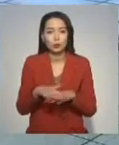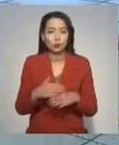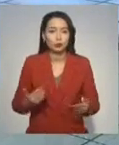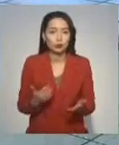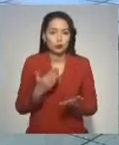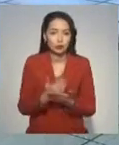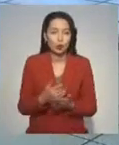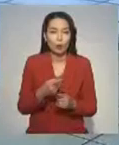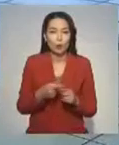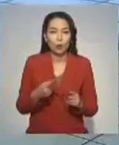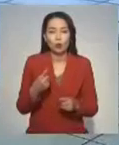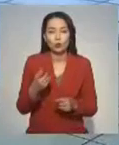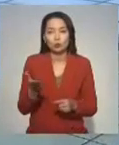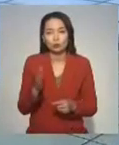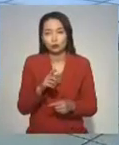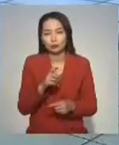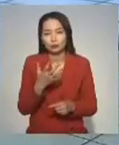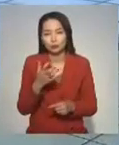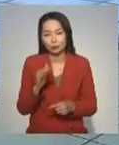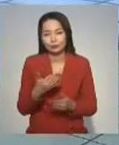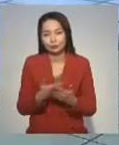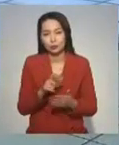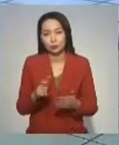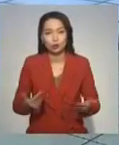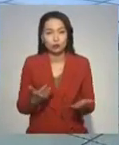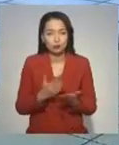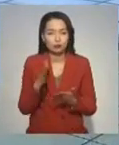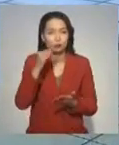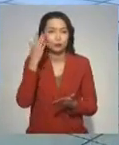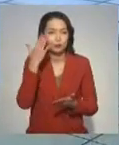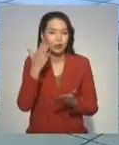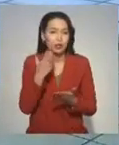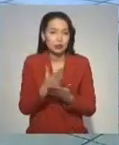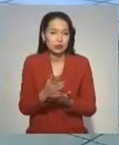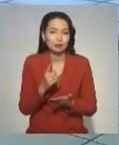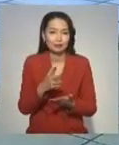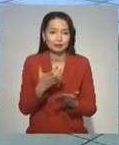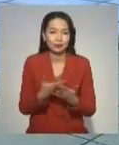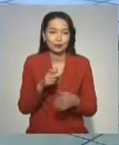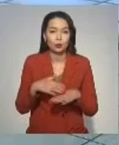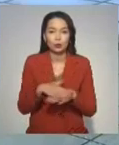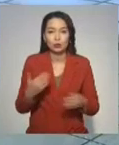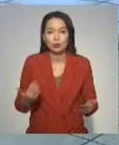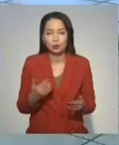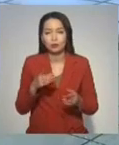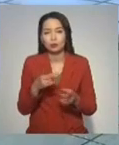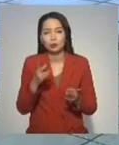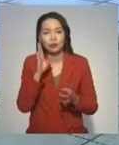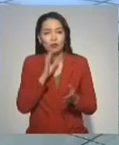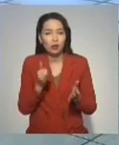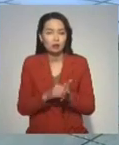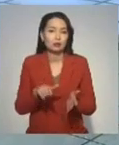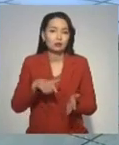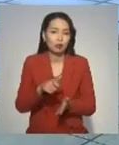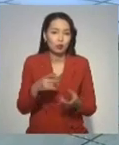полусотни семей, но о комфорте приходится только мечтать. В районе до сих пор не построили дорогу и не провели питьевую воду. И, судя по словам чиновников,